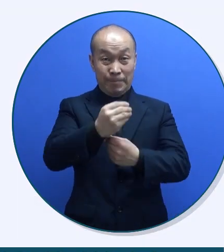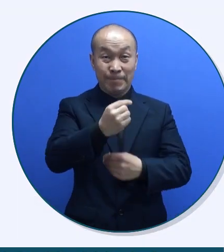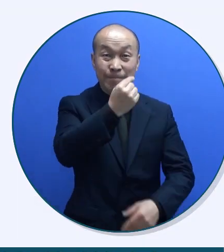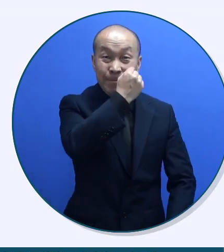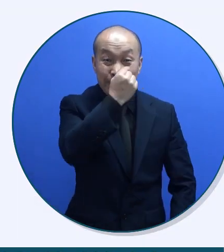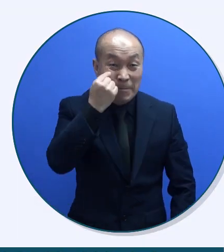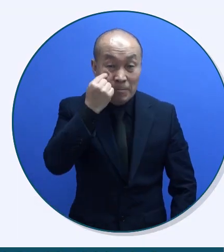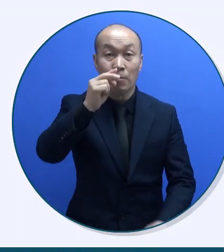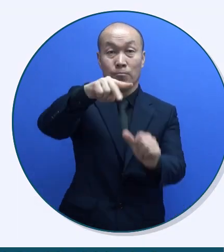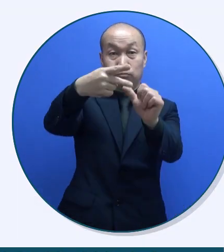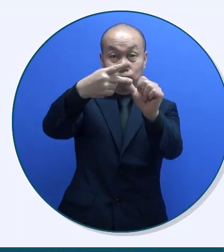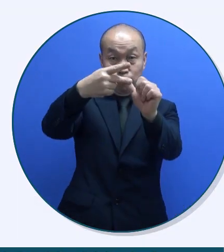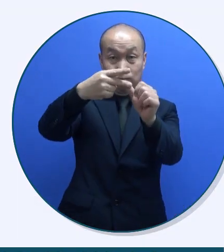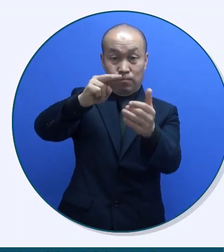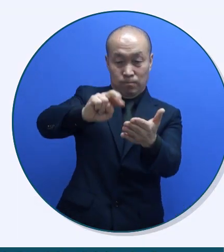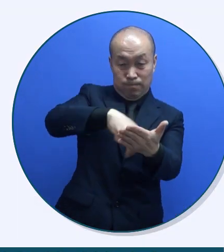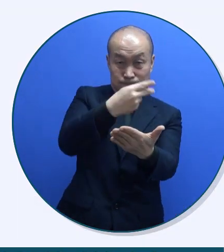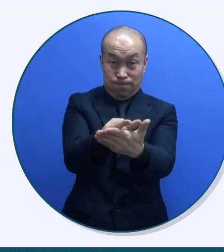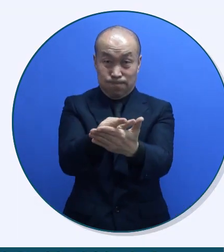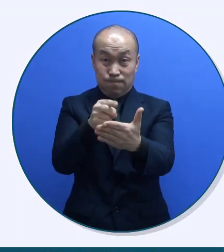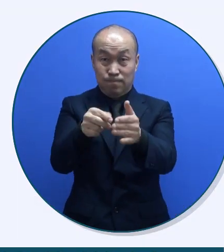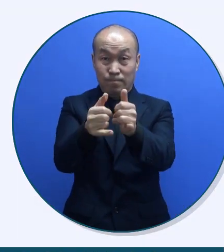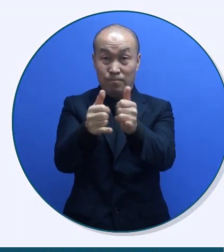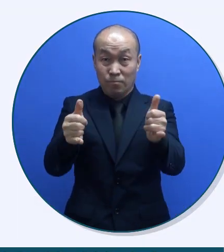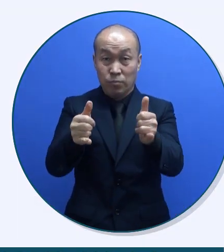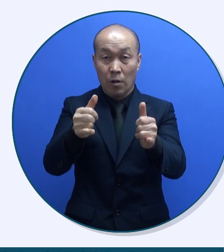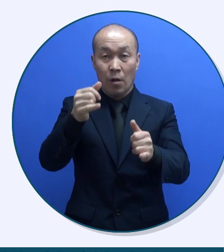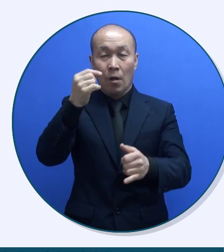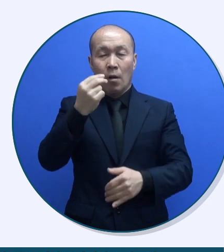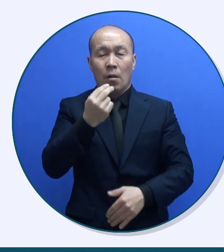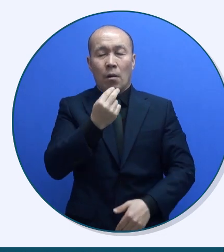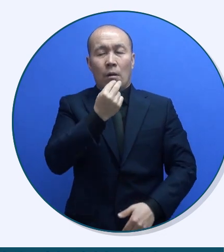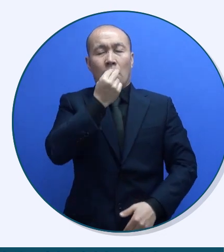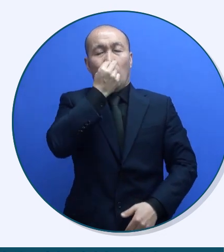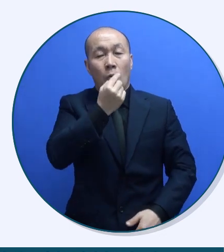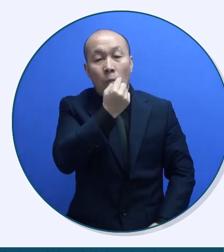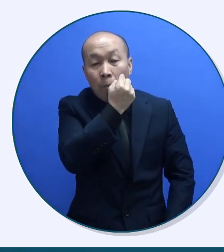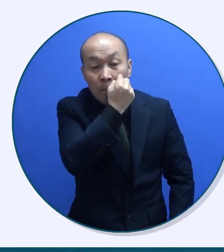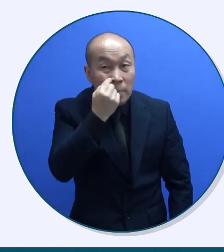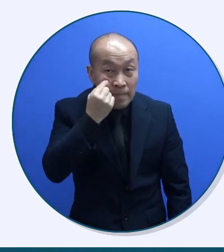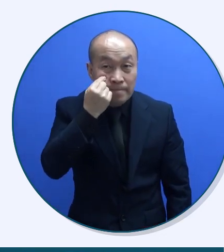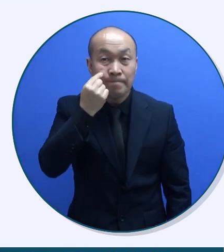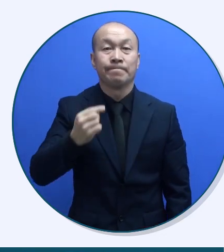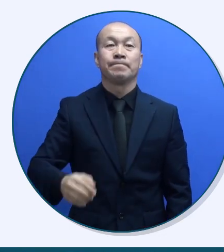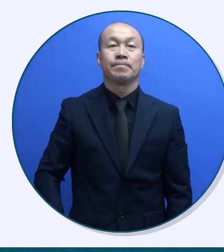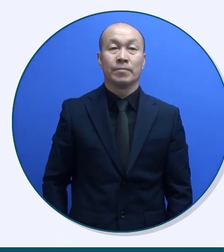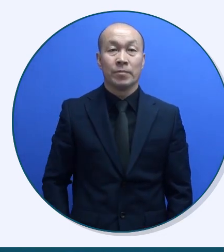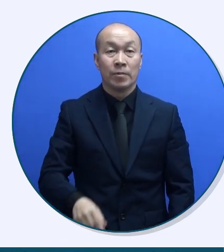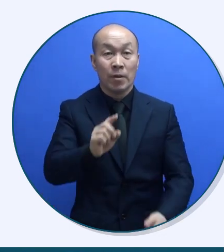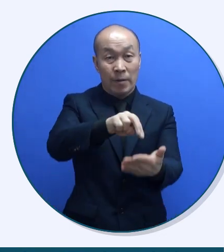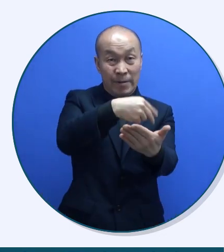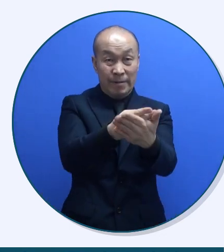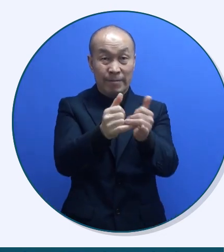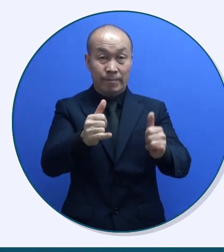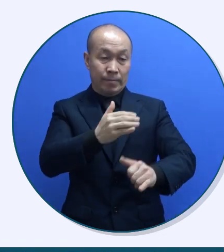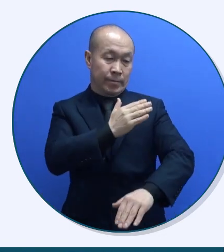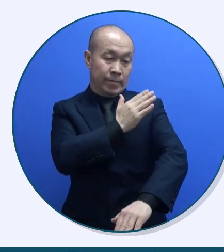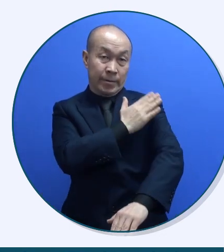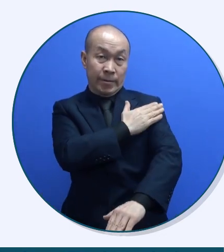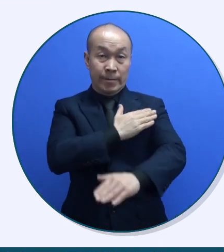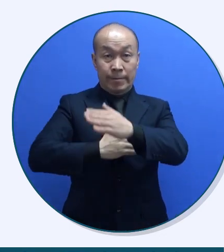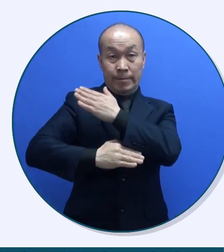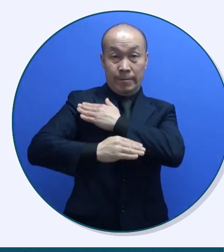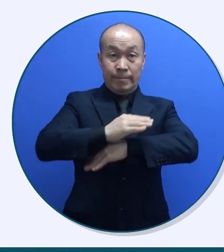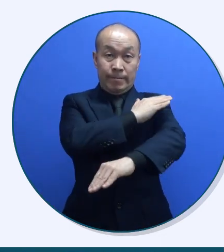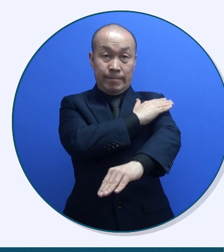자신의 안전이 확보되었다면 두 번째로 쓰러져 있는 사람의 의식을 확인합니다. 쓰러진 사람의 양 어깨를